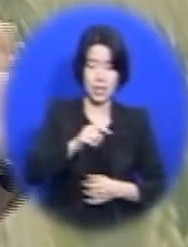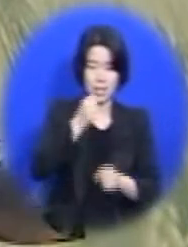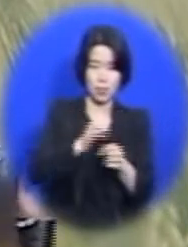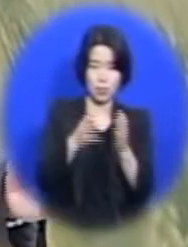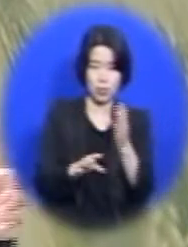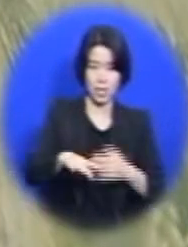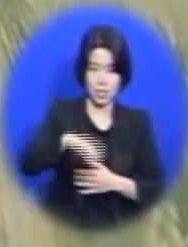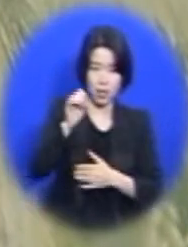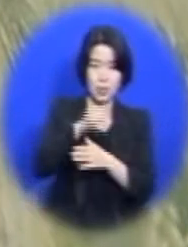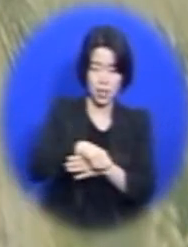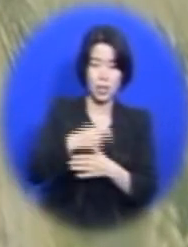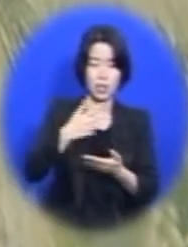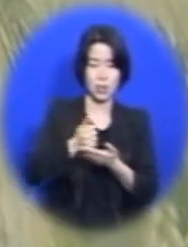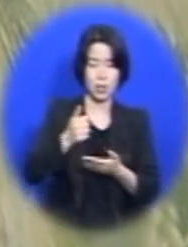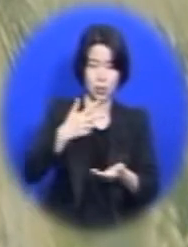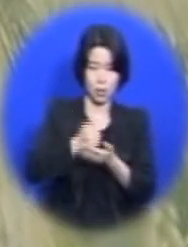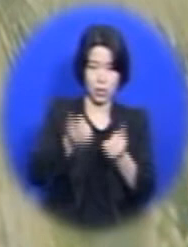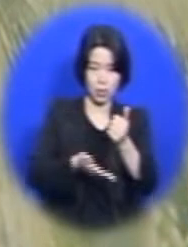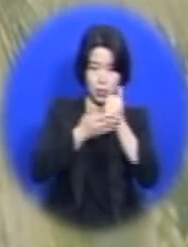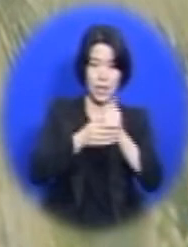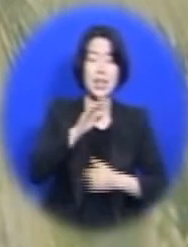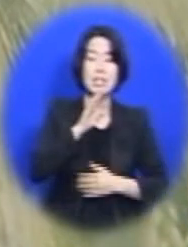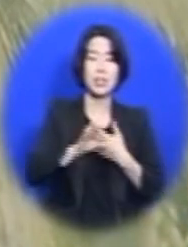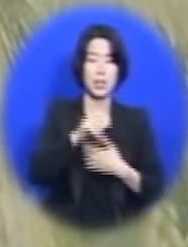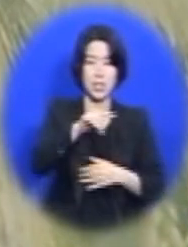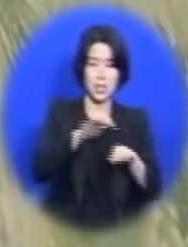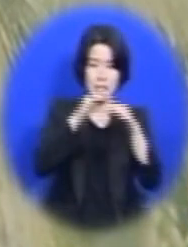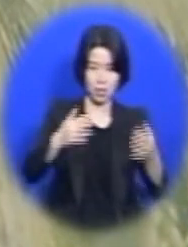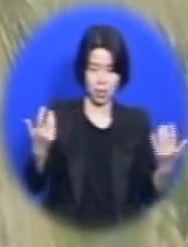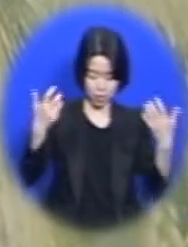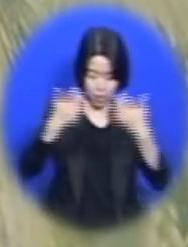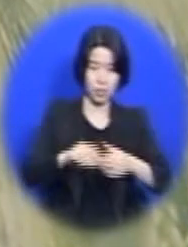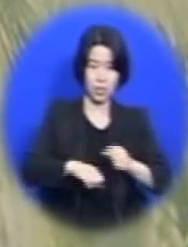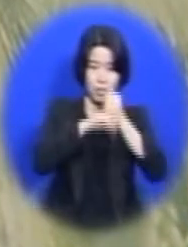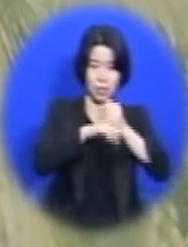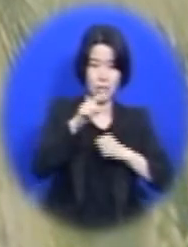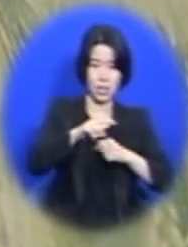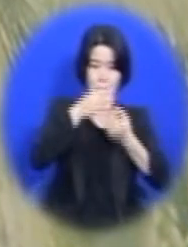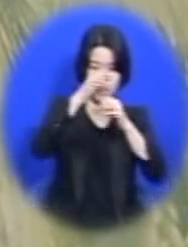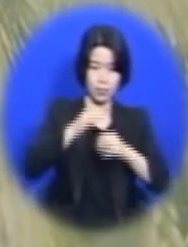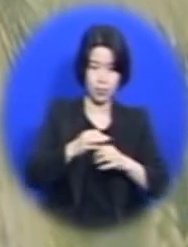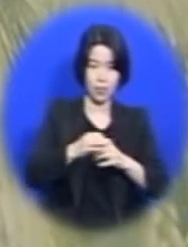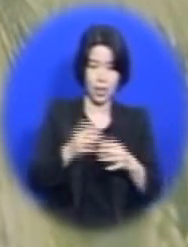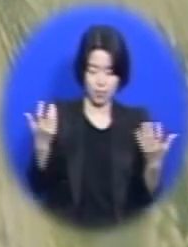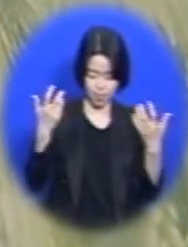여호와를 공경하라. 그리하면 내 창고가 가득이 차고 내 집틀에 새 포도즙이